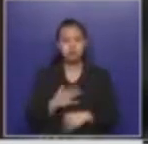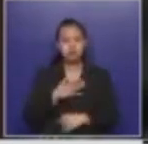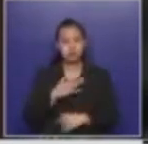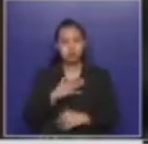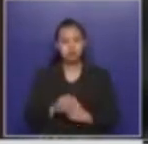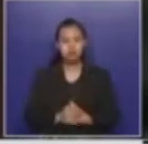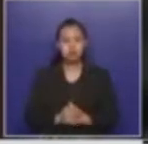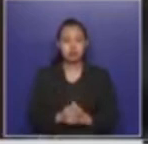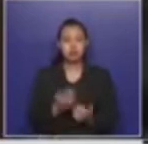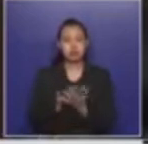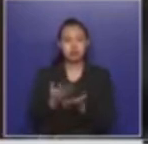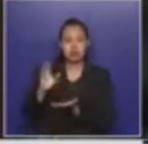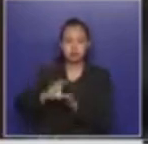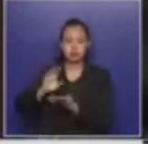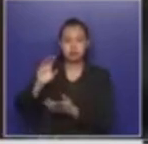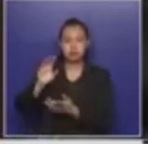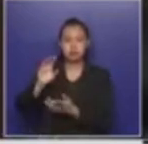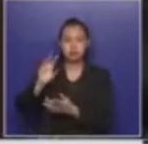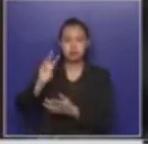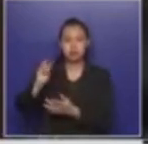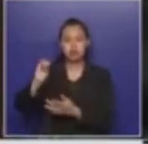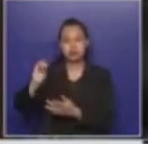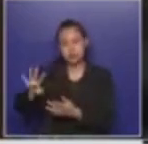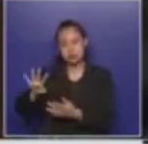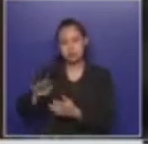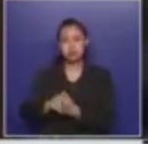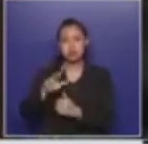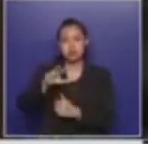เนี่ยเกิดตั้งแต่เดือนมีนาคมมาแต่งงบประมาณนี้ไม่ได้สอดคล้องครับไม่ได้ปรับเพื่อให้ไปรองรับสถานการณ์ที่จะเกิดผลรบจับโควิชแต่ประการใดคณะผมถึงของบอกว่างบประมาณในปี6 4เนี่ย 3.3ล้านนี้นะครับไม่ได้สอดคล้องและจะไปตอบโจทย์กับเรื่องโควิชด้วยประเด็นต่อมาครับอ่า